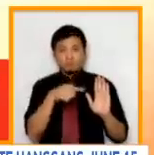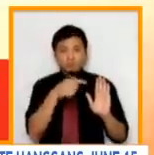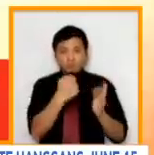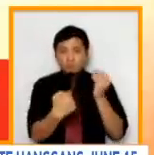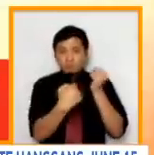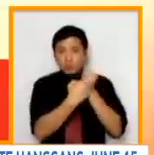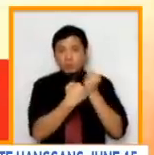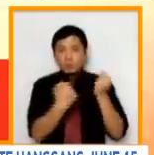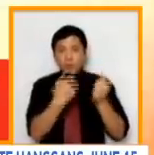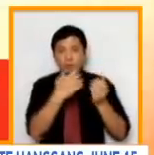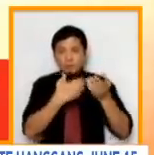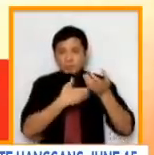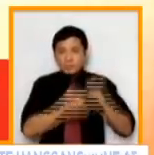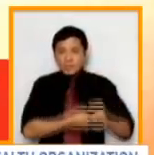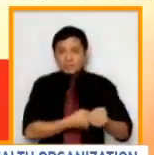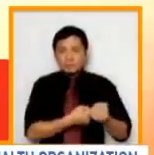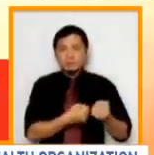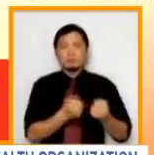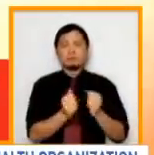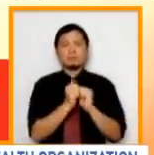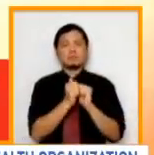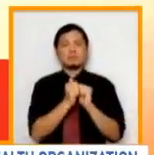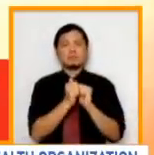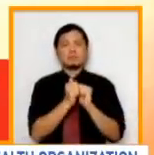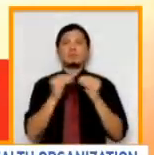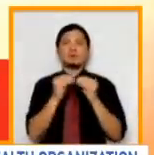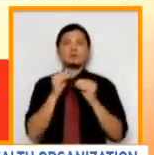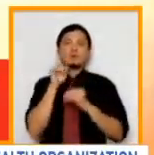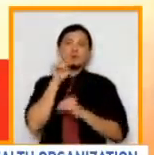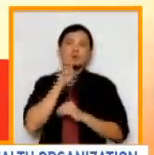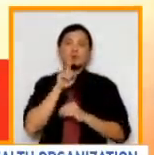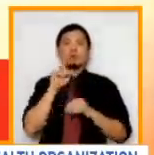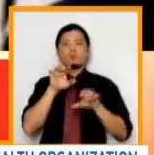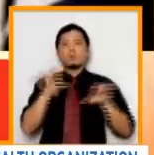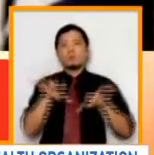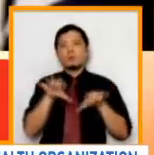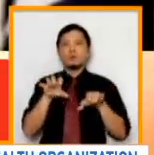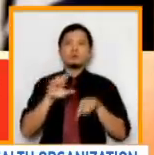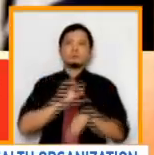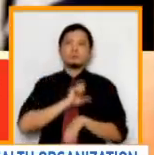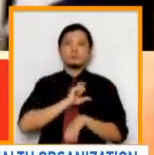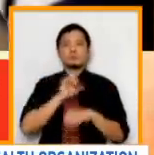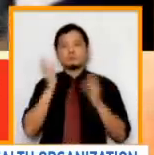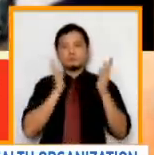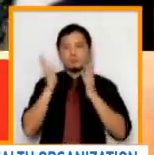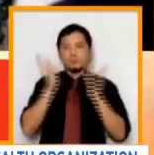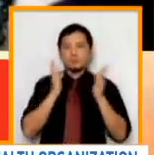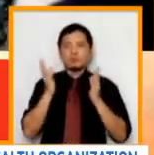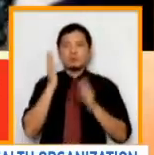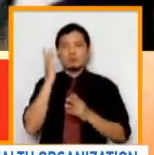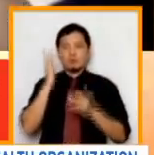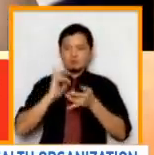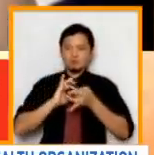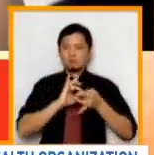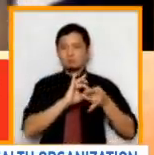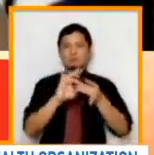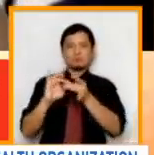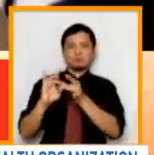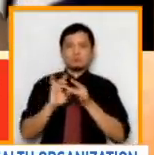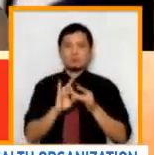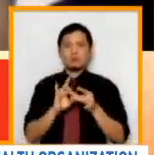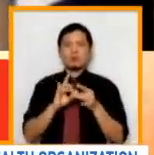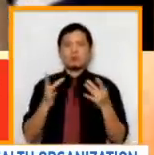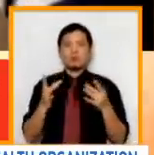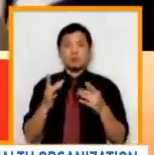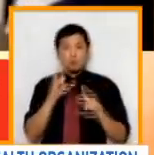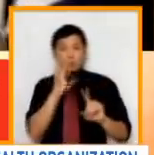mas maging epektibo kami sa aming pagtatrabaho dahil nga sa cooperation at collaboration natin. At eventually, ang magbibenepisyo naman po